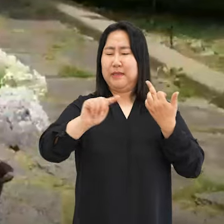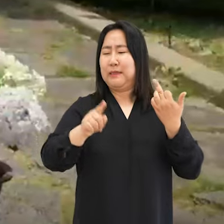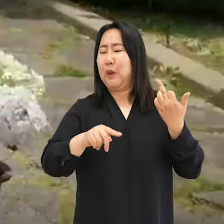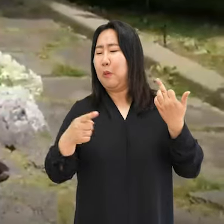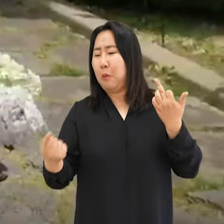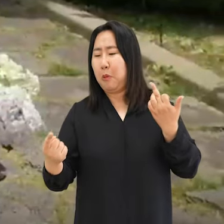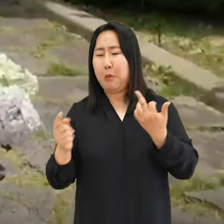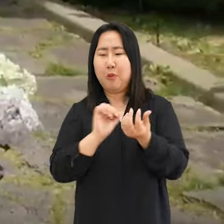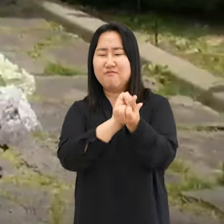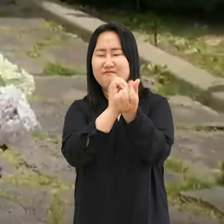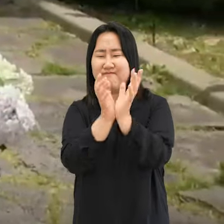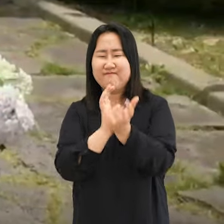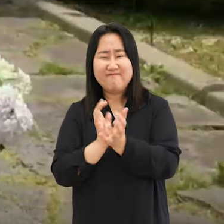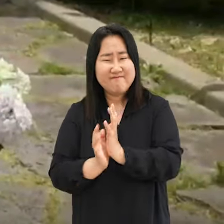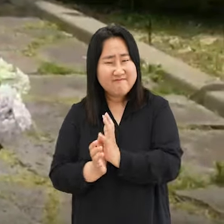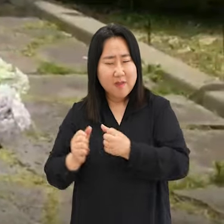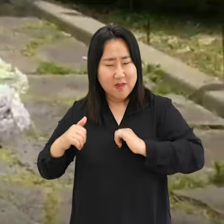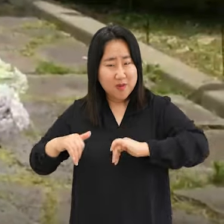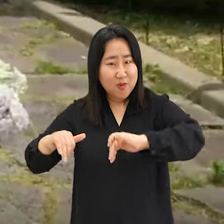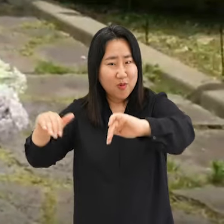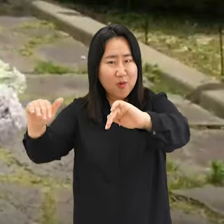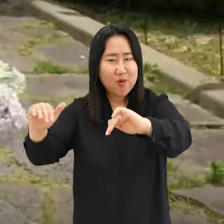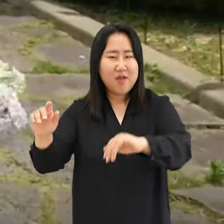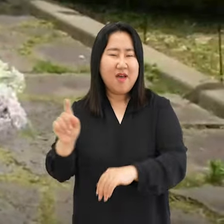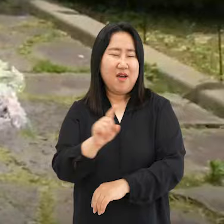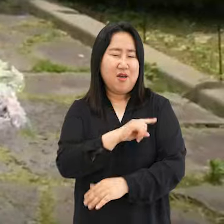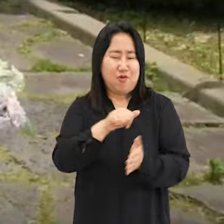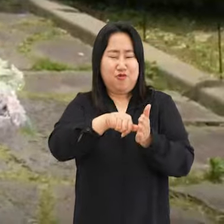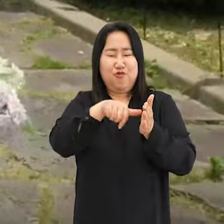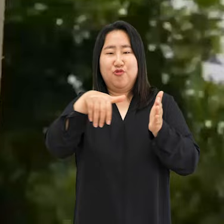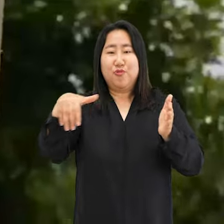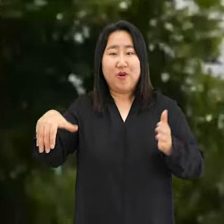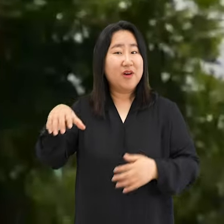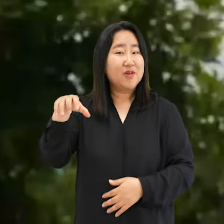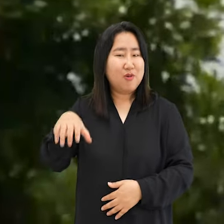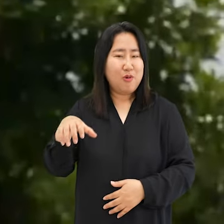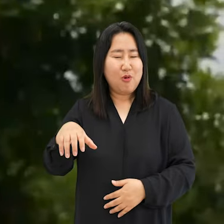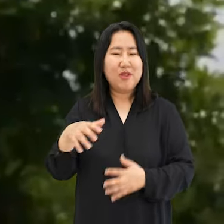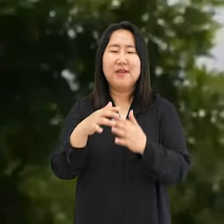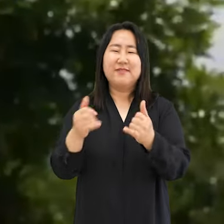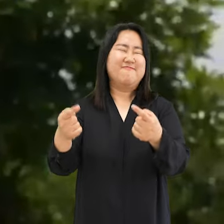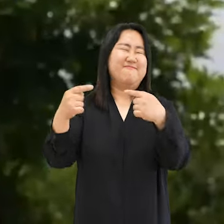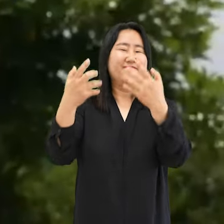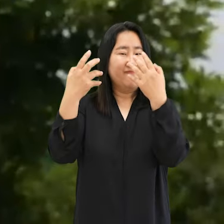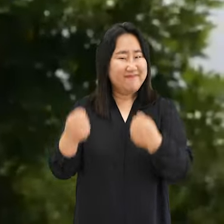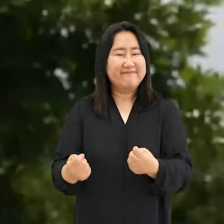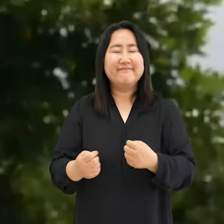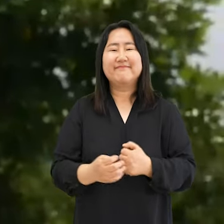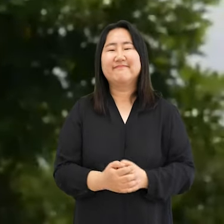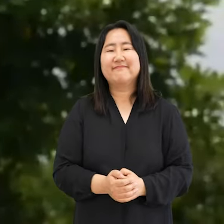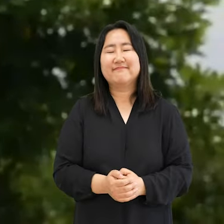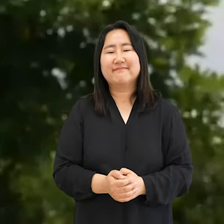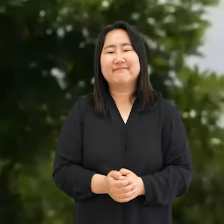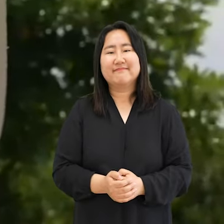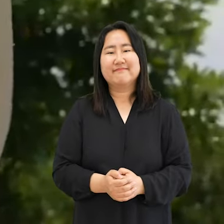삼방산을 배경으로 펼쳐지는 안덕의 수국길은 명소 중의 명소로 많은 사람들이 즐겨찾는 곳입니다.